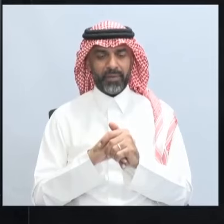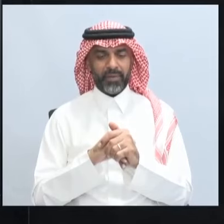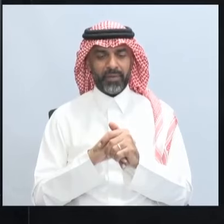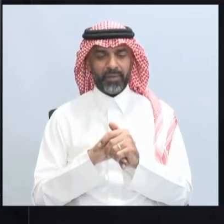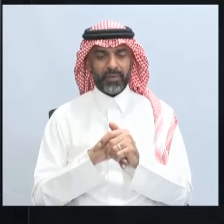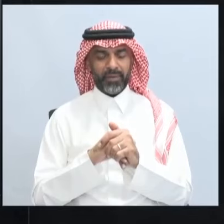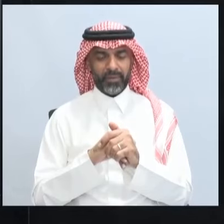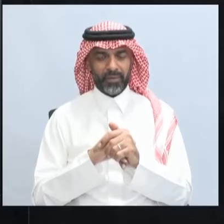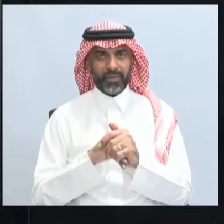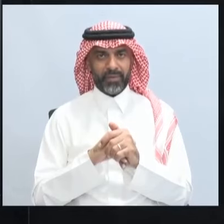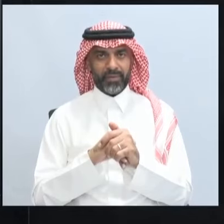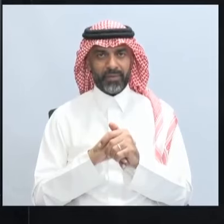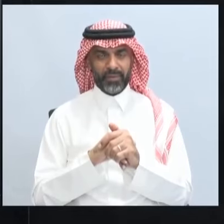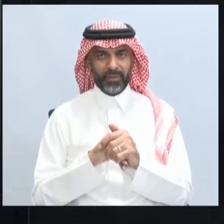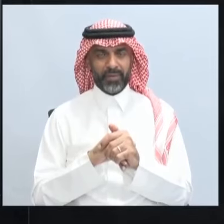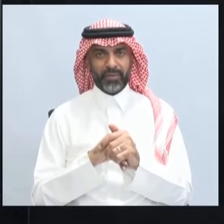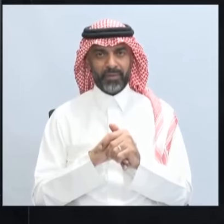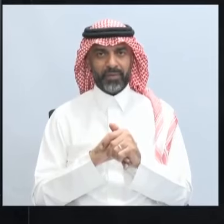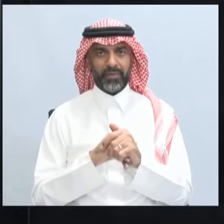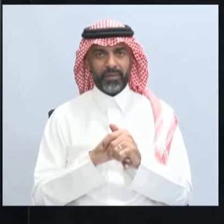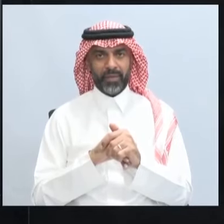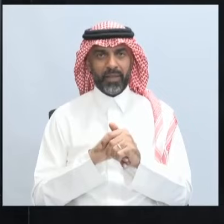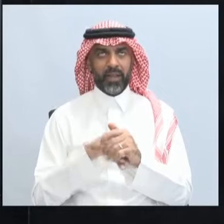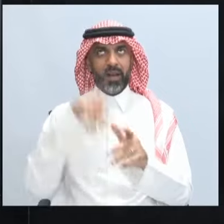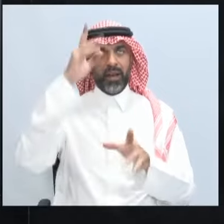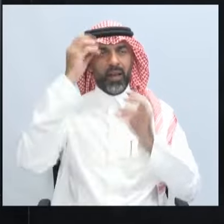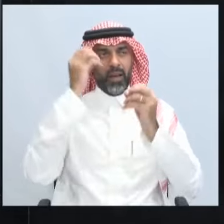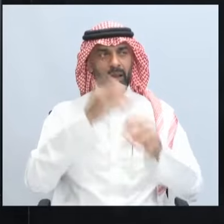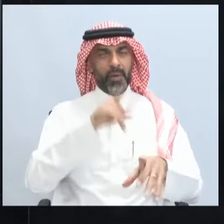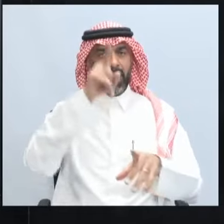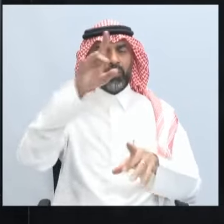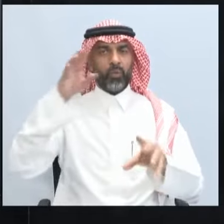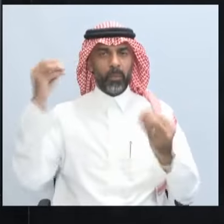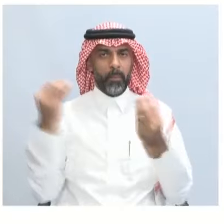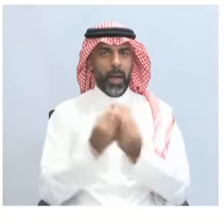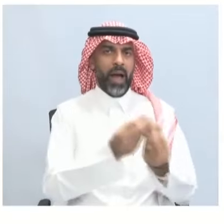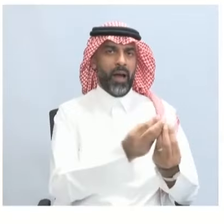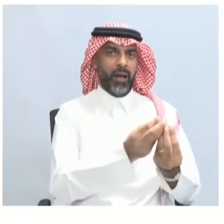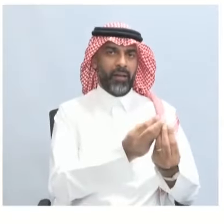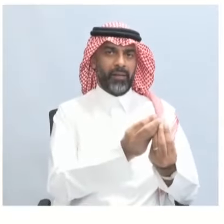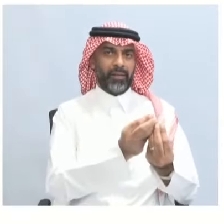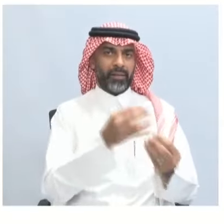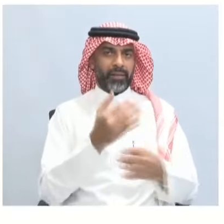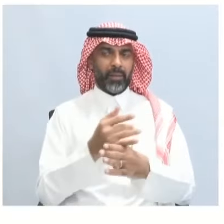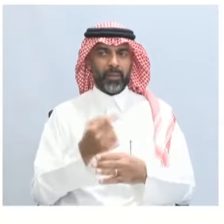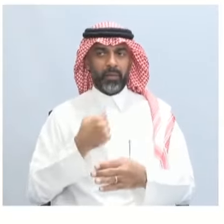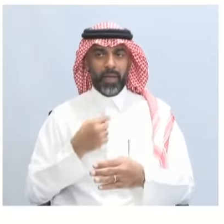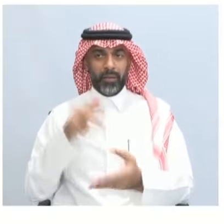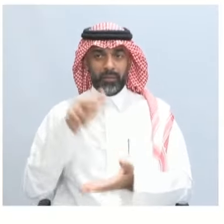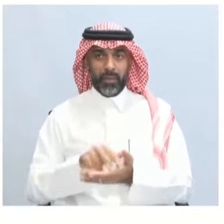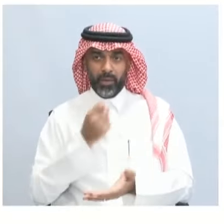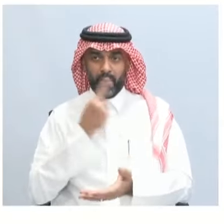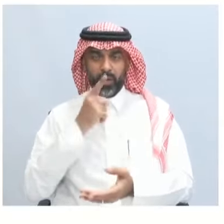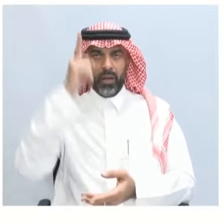عليهم انعم الله عليهم من النبيين والصديقين والشهداء والصالحين وحسن اولئك